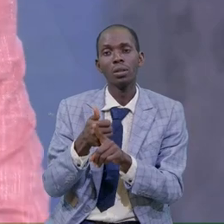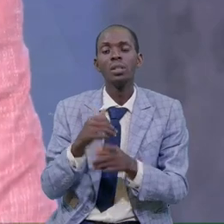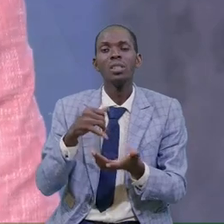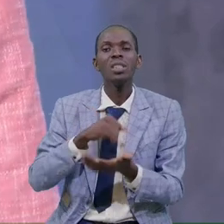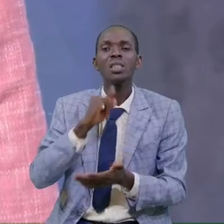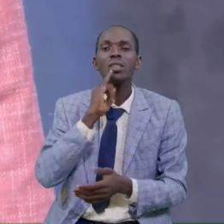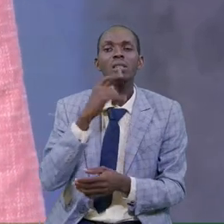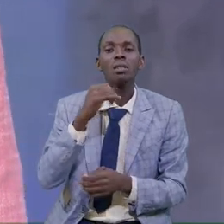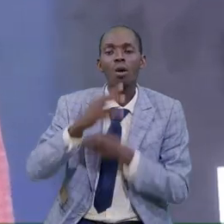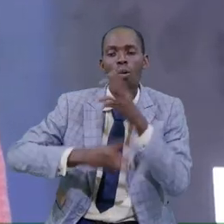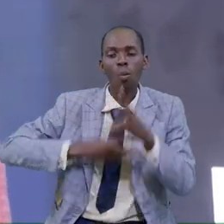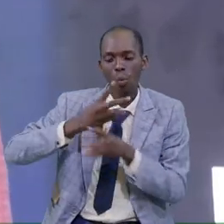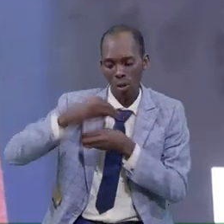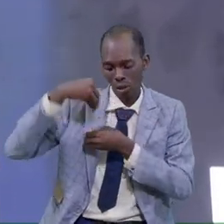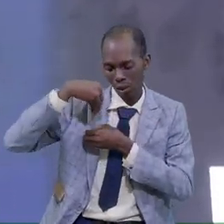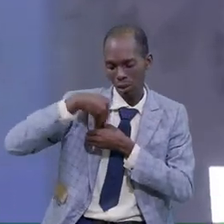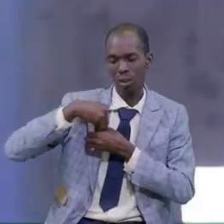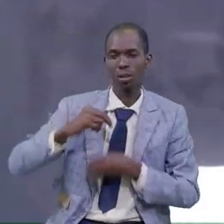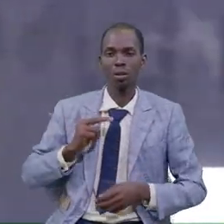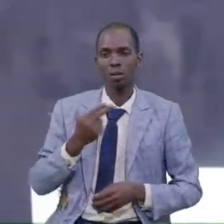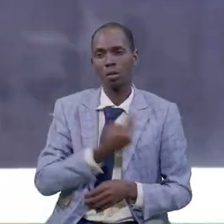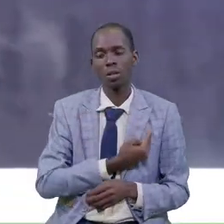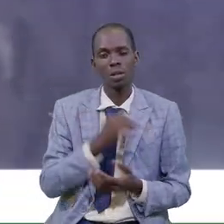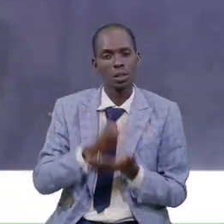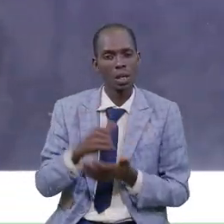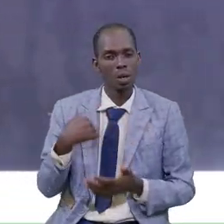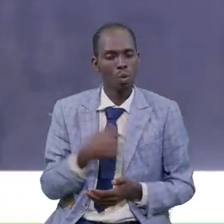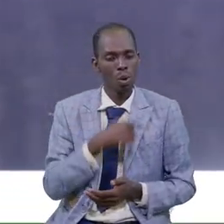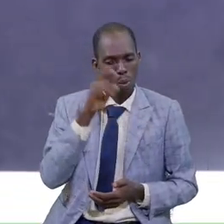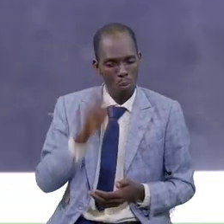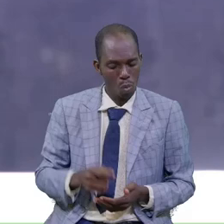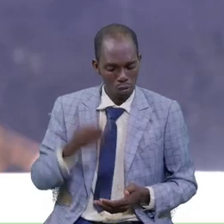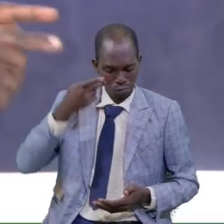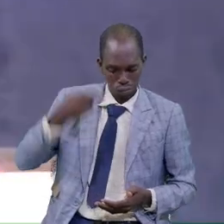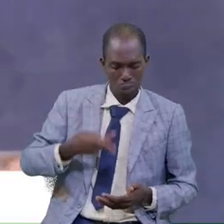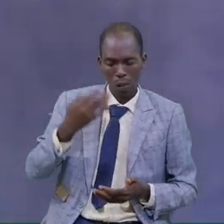d'abord. Nous devons reconnaître le monde en